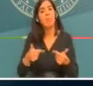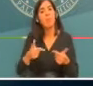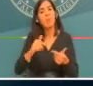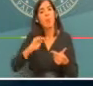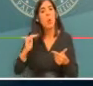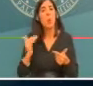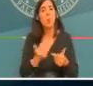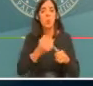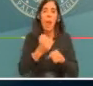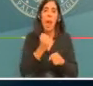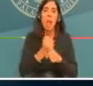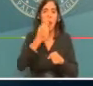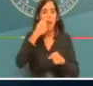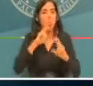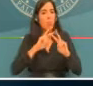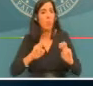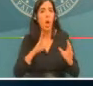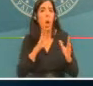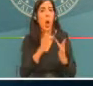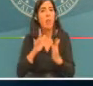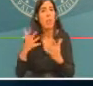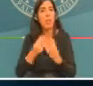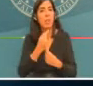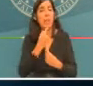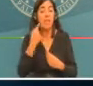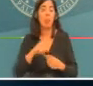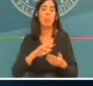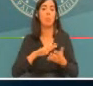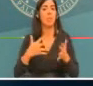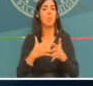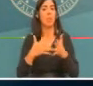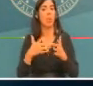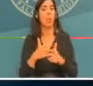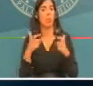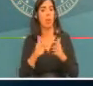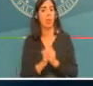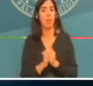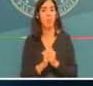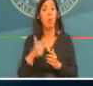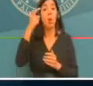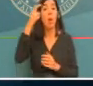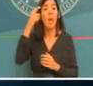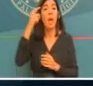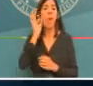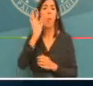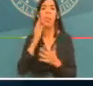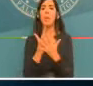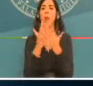tenere sotto controllo la curva epidemiologica solo in questo modo infatti